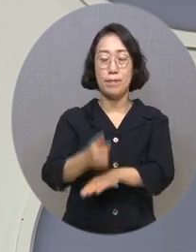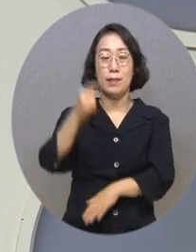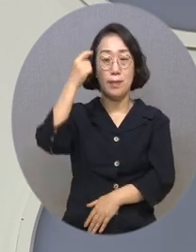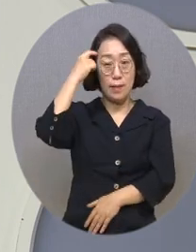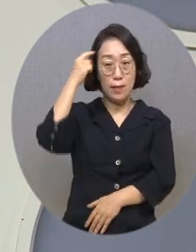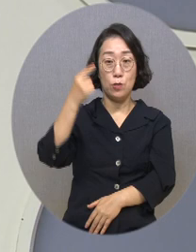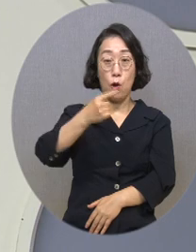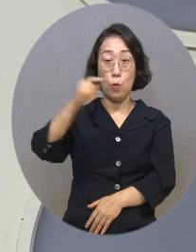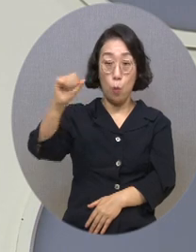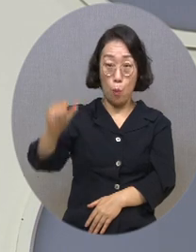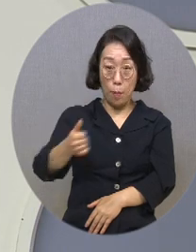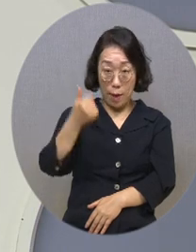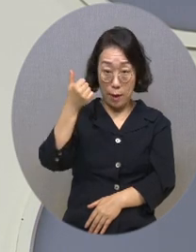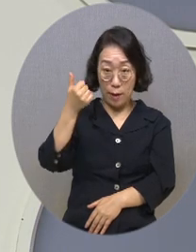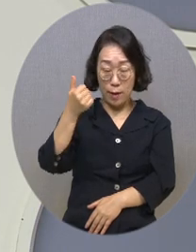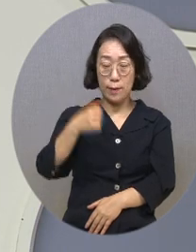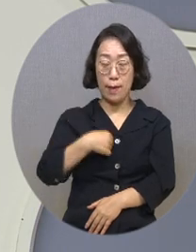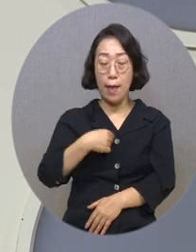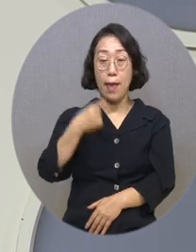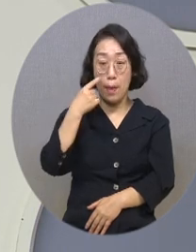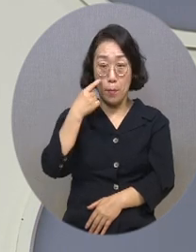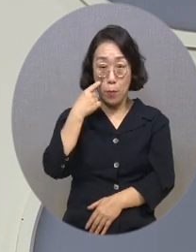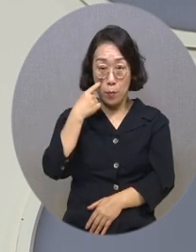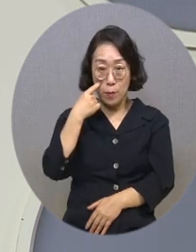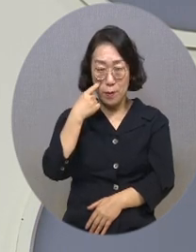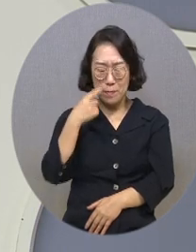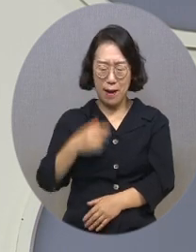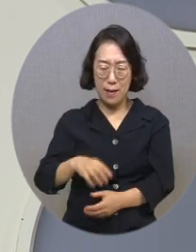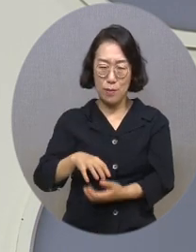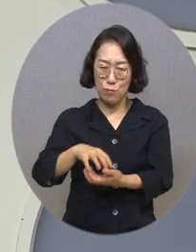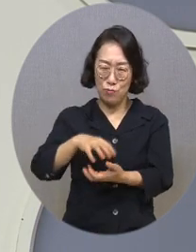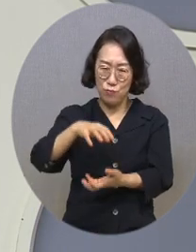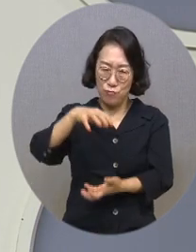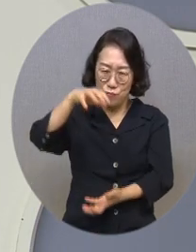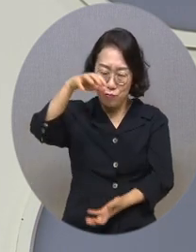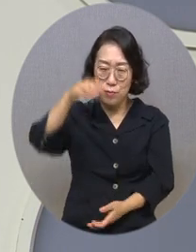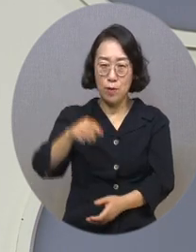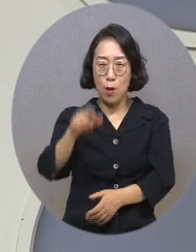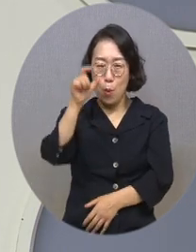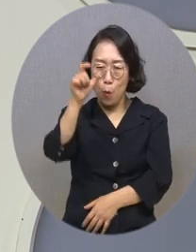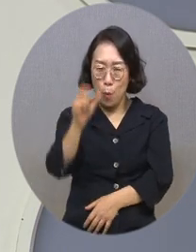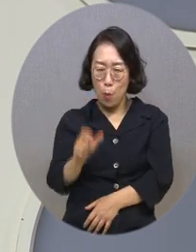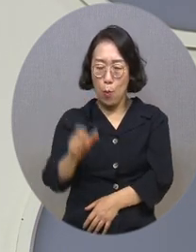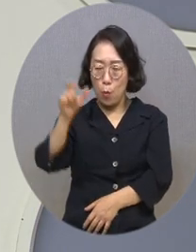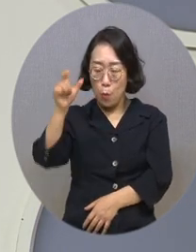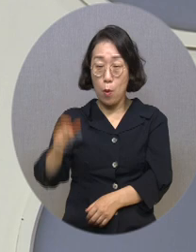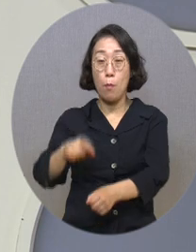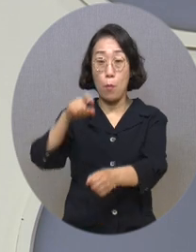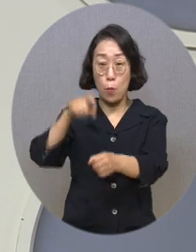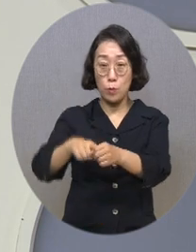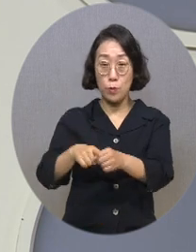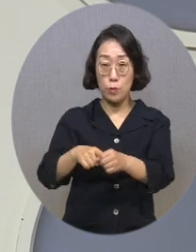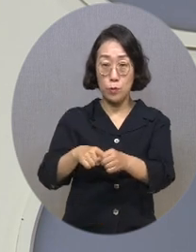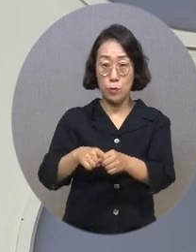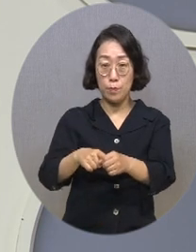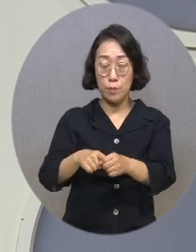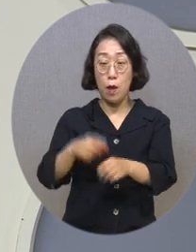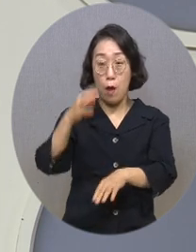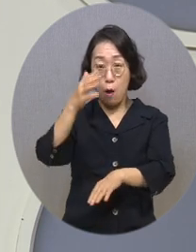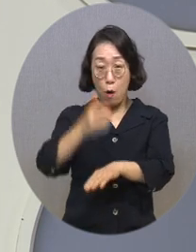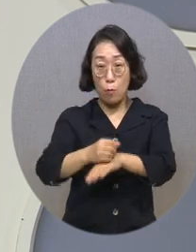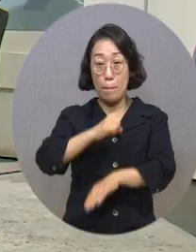이제 1500명까지는 제가 하겠다 하고서 이제 이제까지 뭐야 무지하게 어떤 목적을 갖고 했는데 요번에